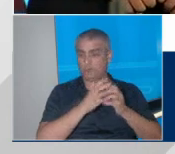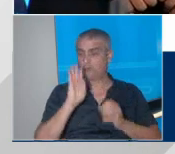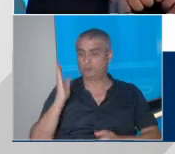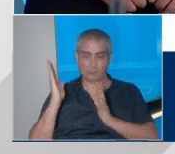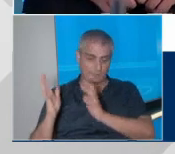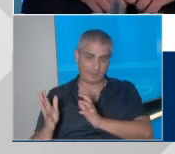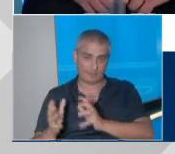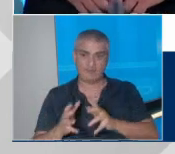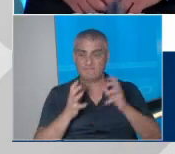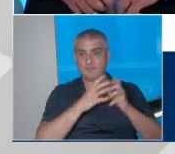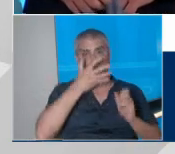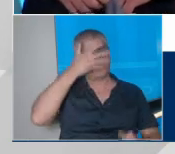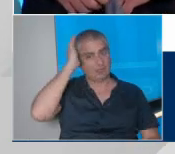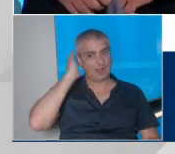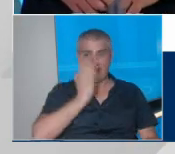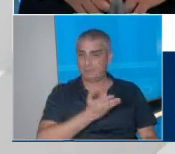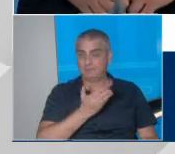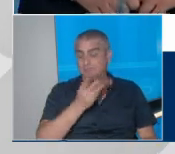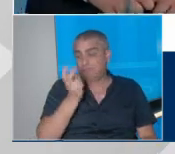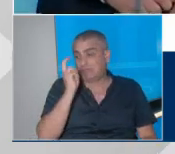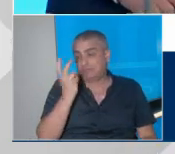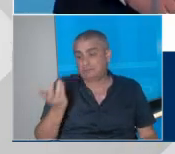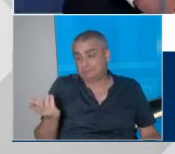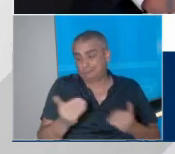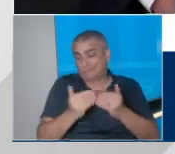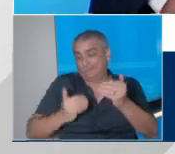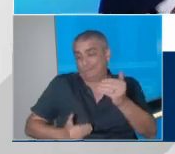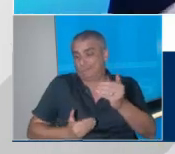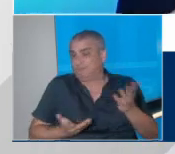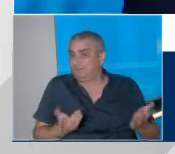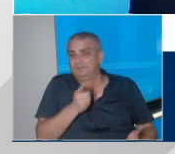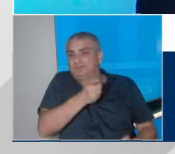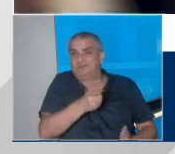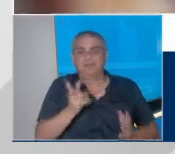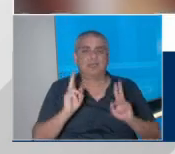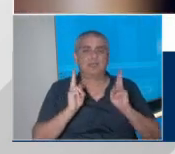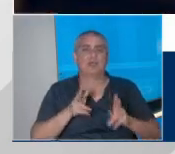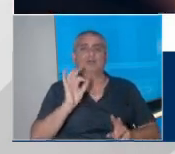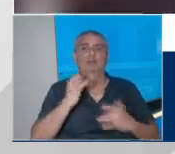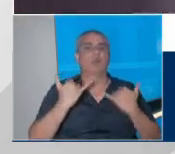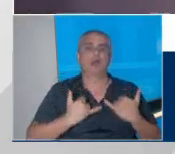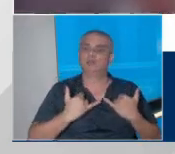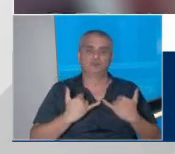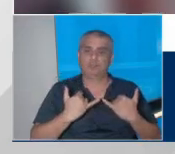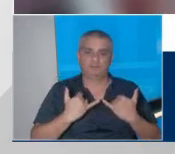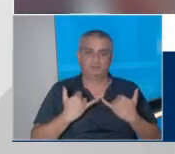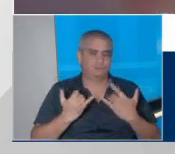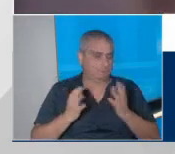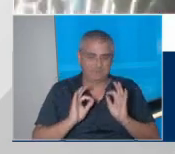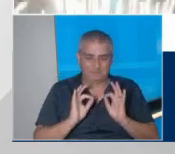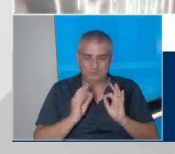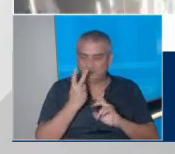נתניהו וגוש יאיר לפיד, וגנץ מסתרך איפשהו מאחור, וזאת היכולת שלו עכשיו